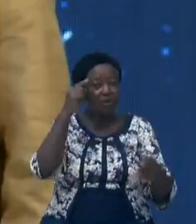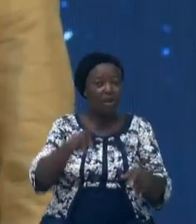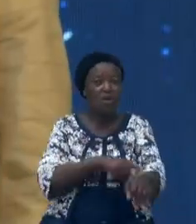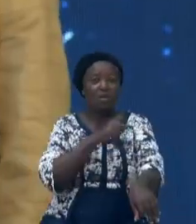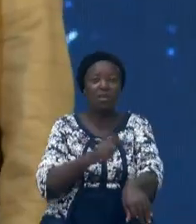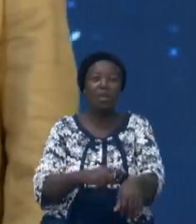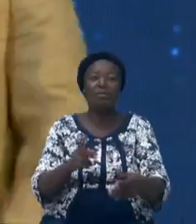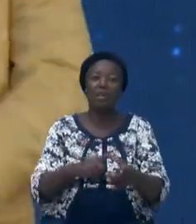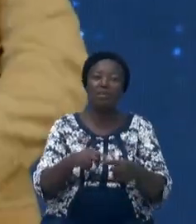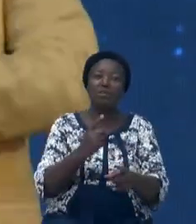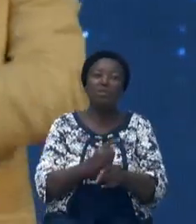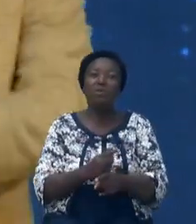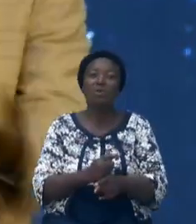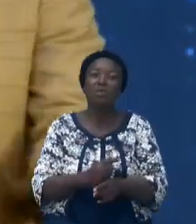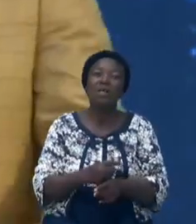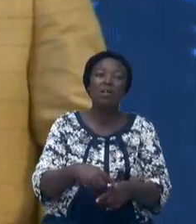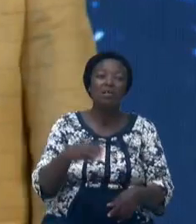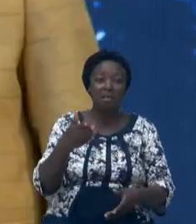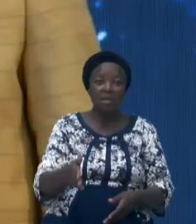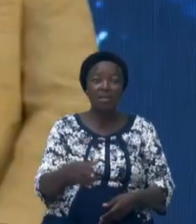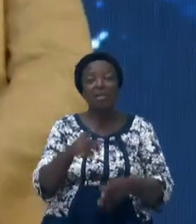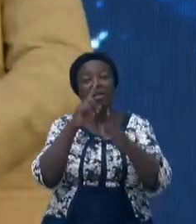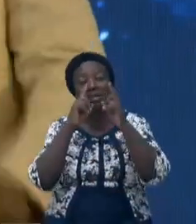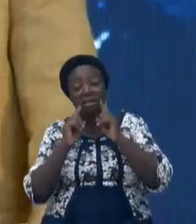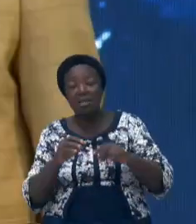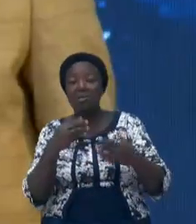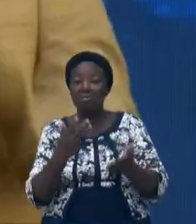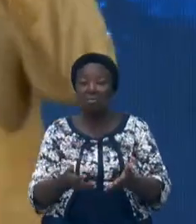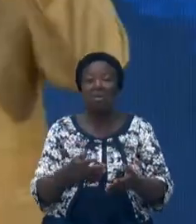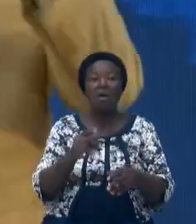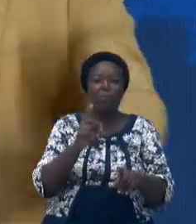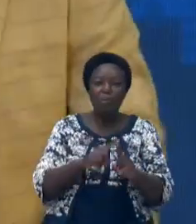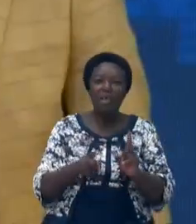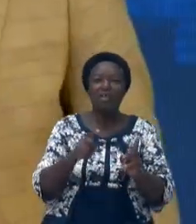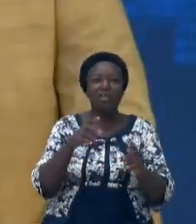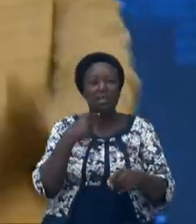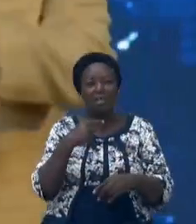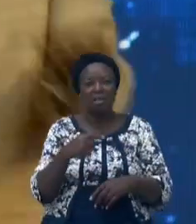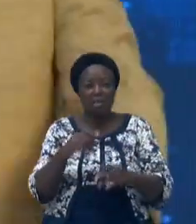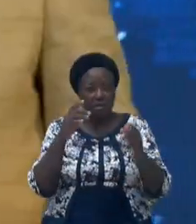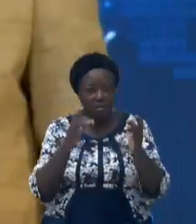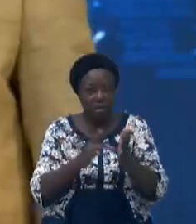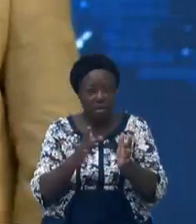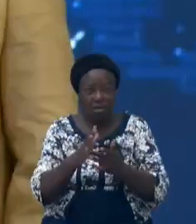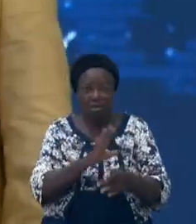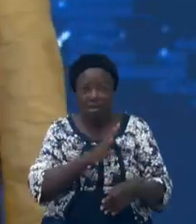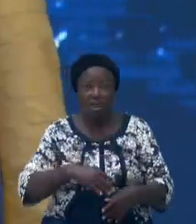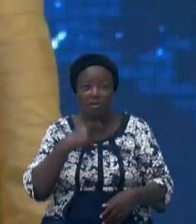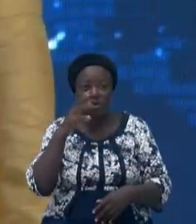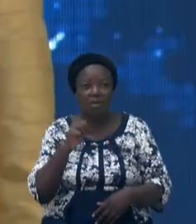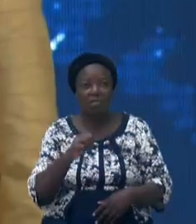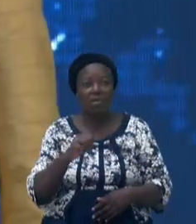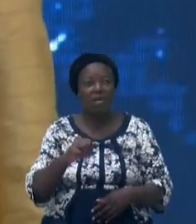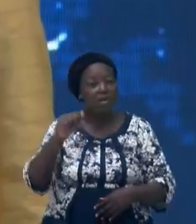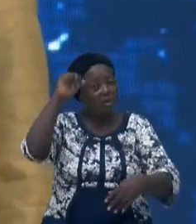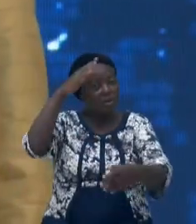permis d'attendre longtemps ils ont tant d'années il n'a pas roulé par terre n'a pas baissé de l'âme j'ai déjà dit mon fils